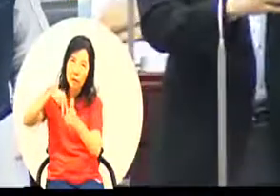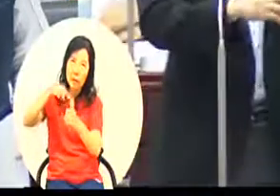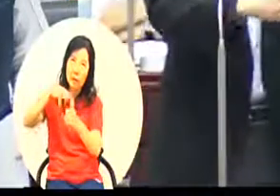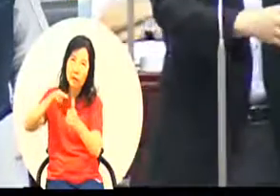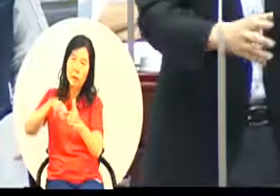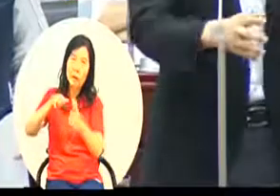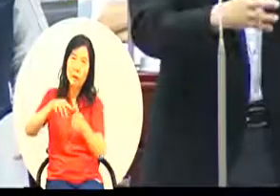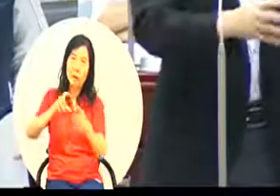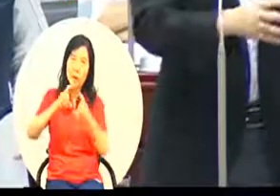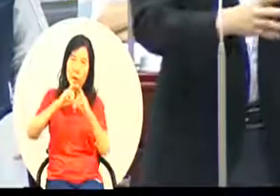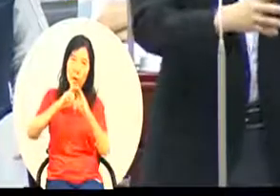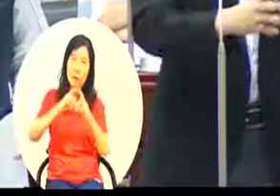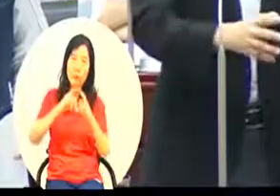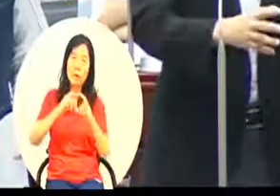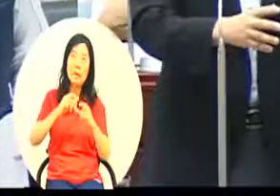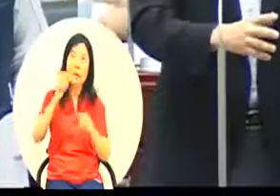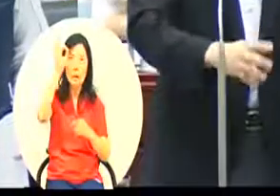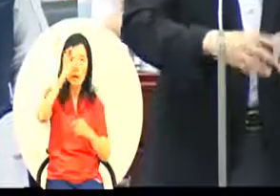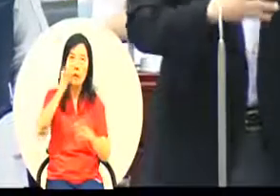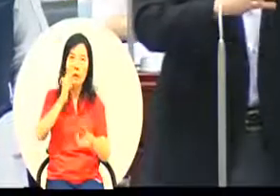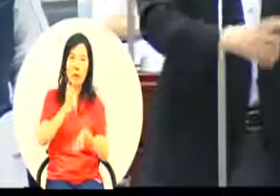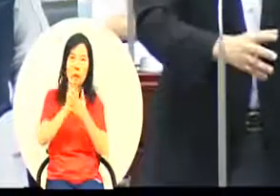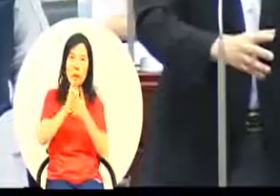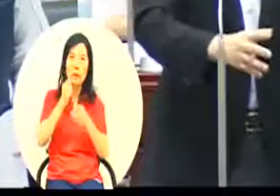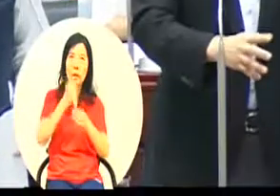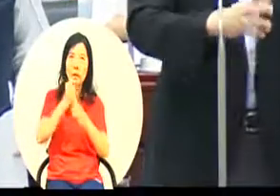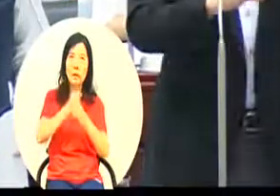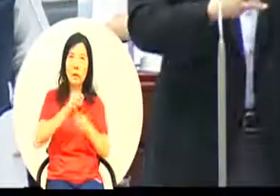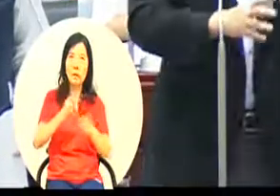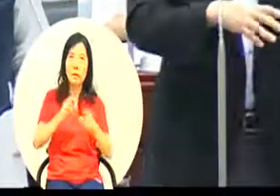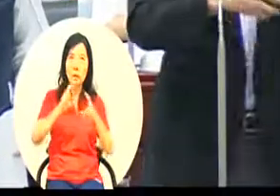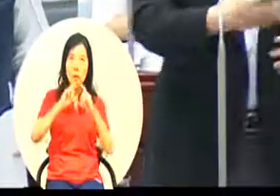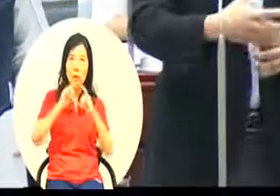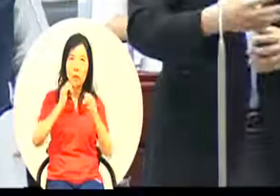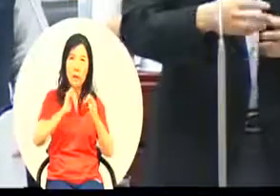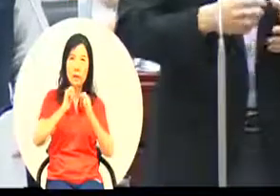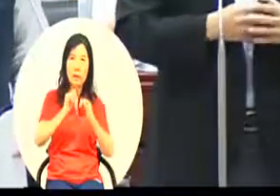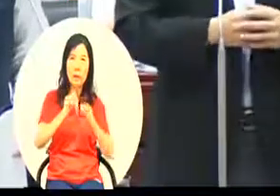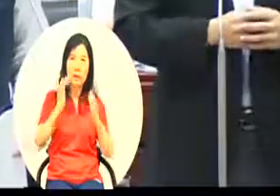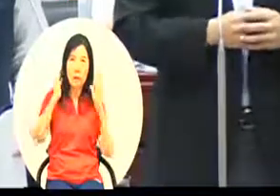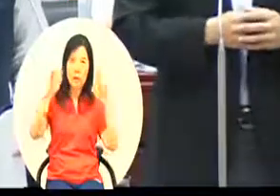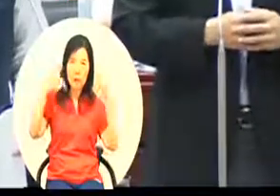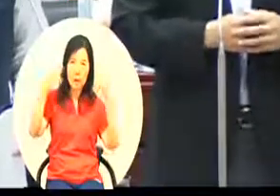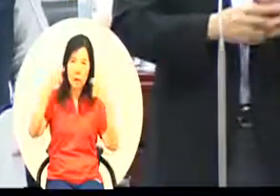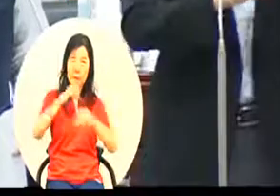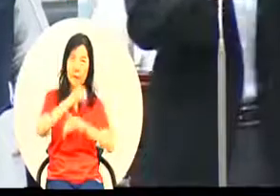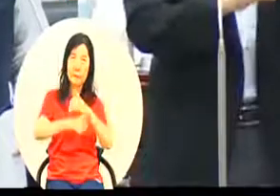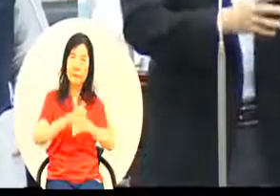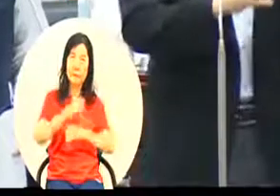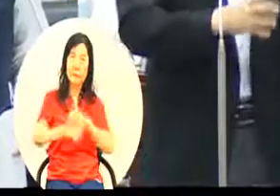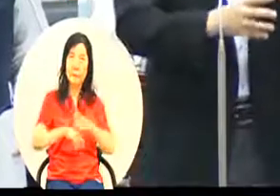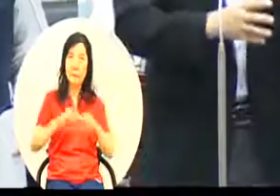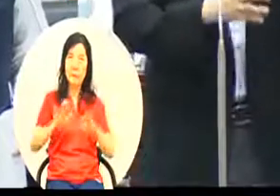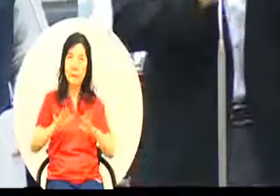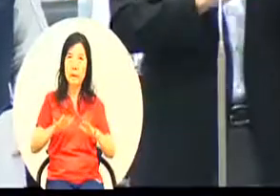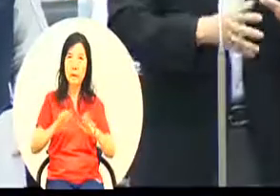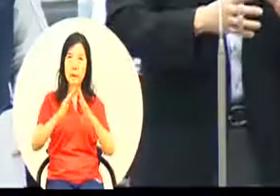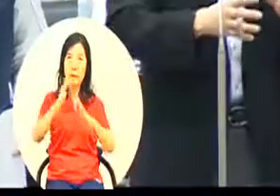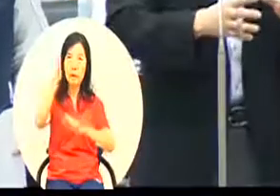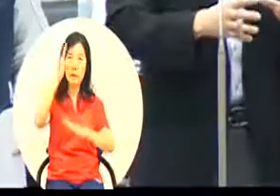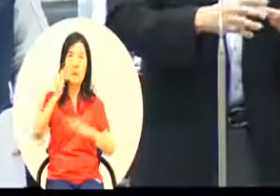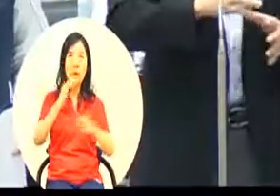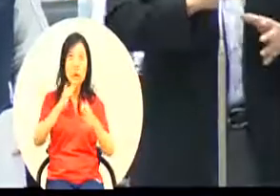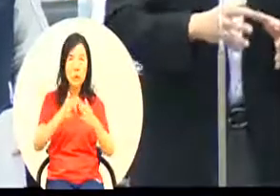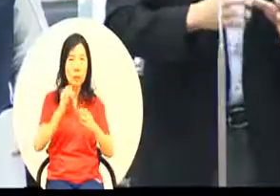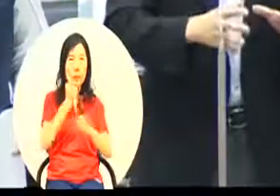归一个找到一个很好的一个工作，可以回归社会，过回归这个正常的生活。现在市政府要做